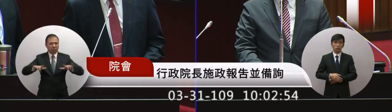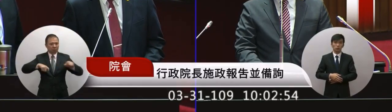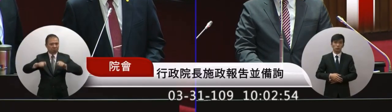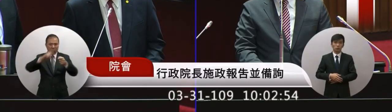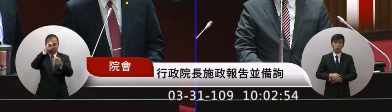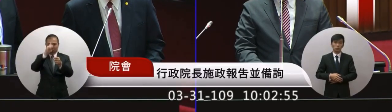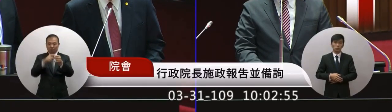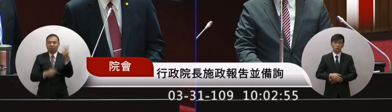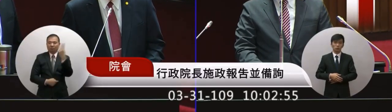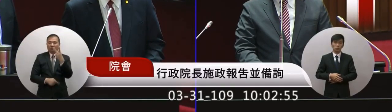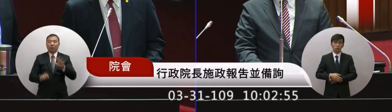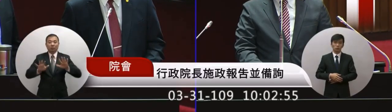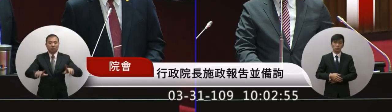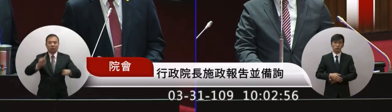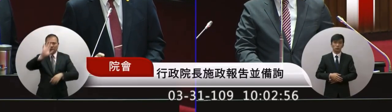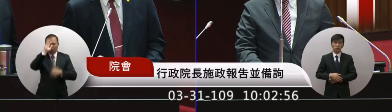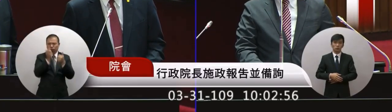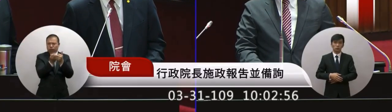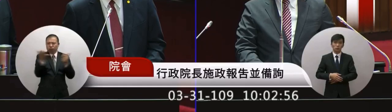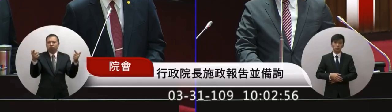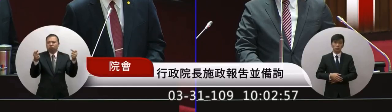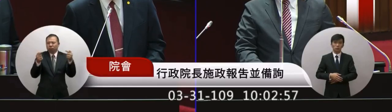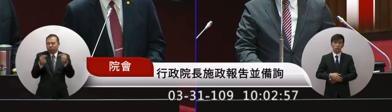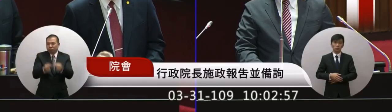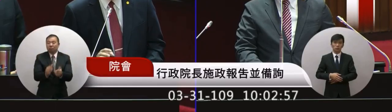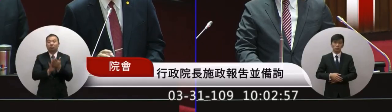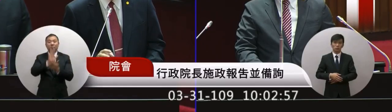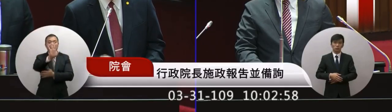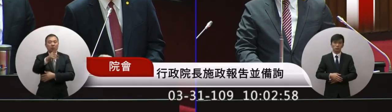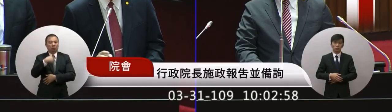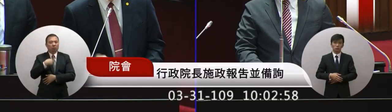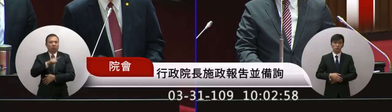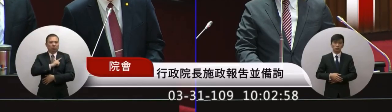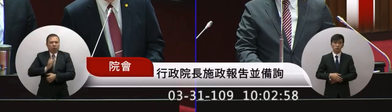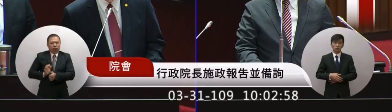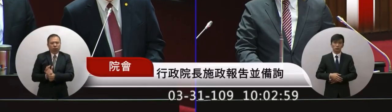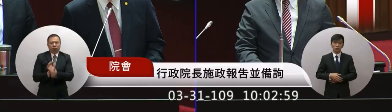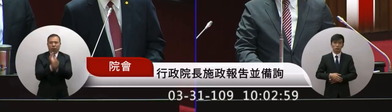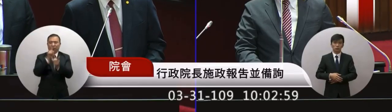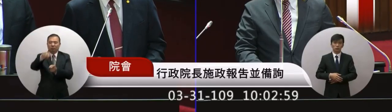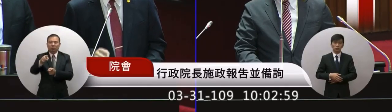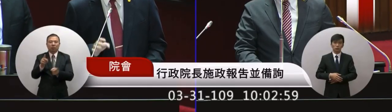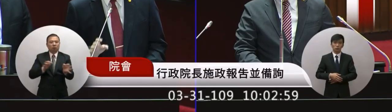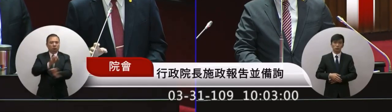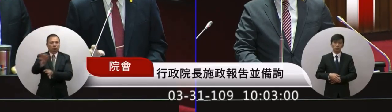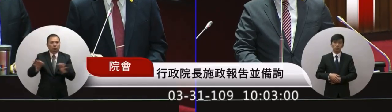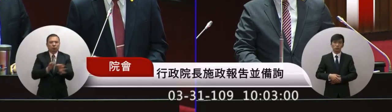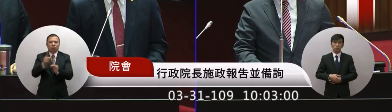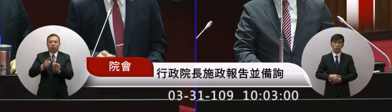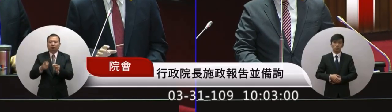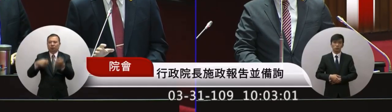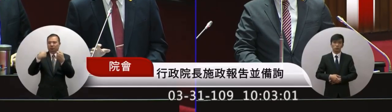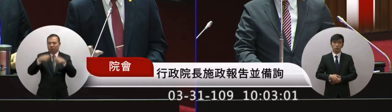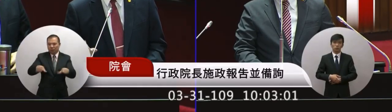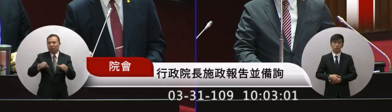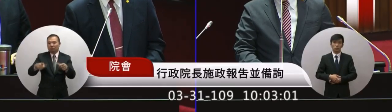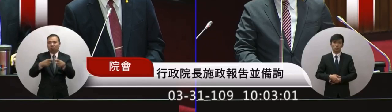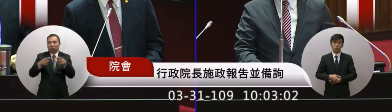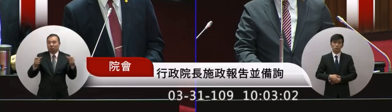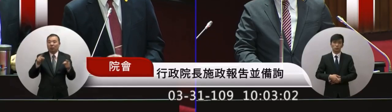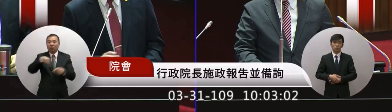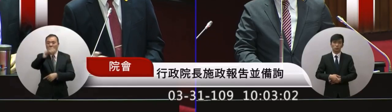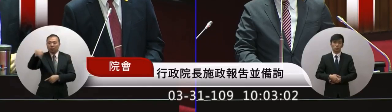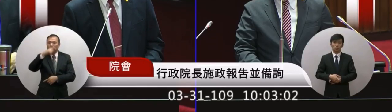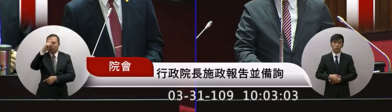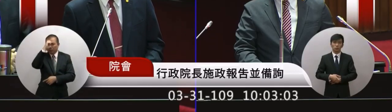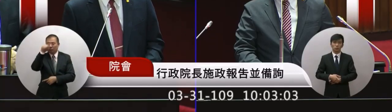在疫情和缓以后，我们会来推动振兴抵用券。那在大家期待在疫情中，